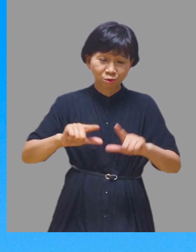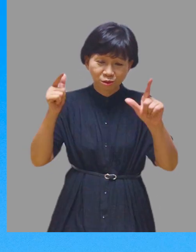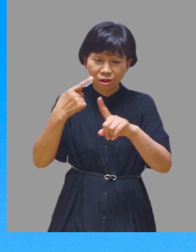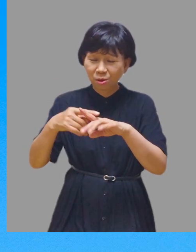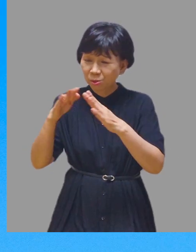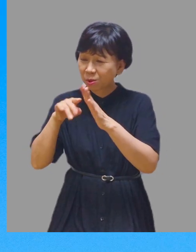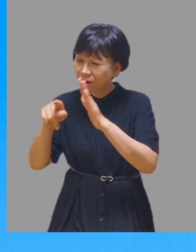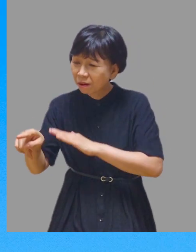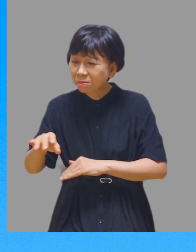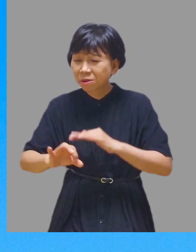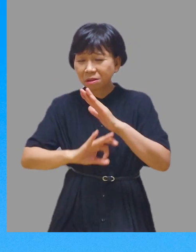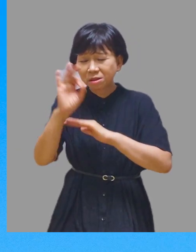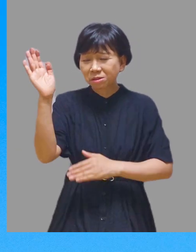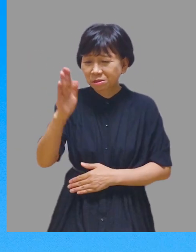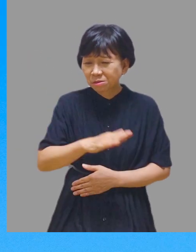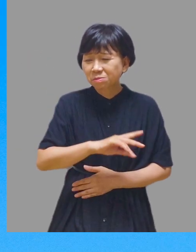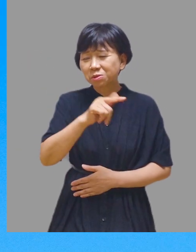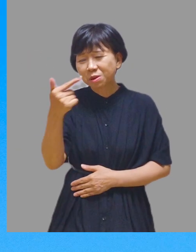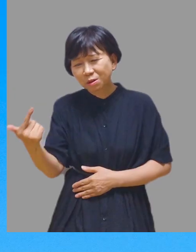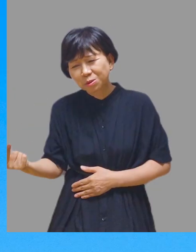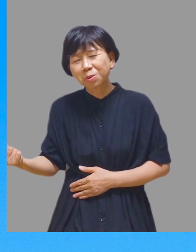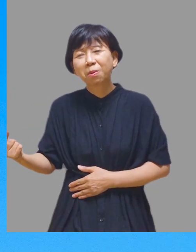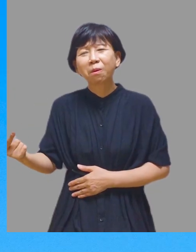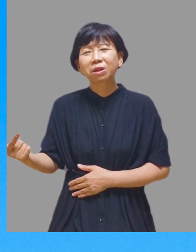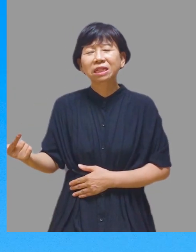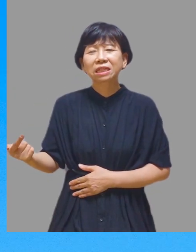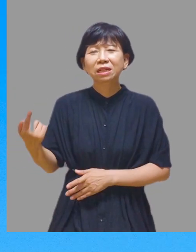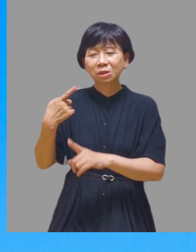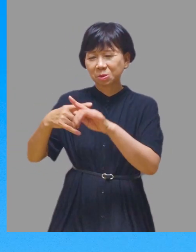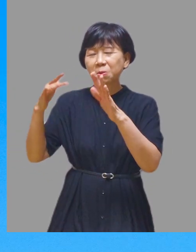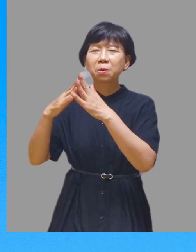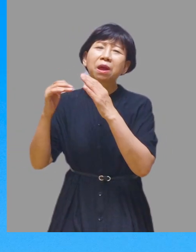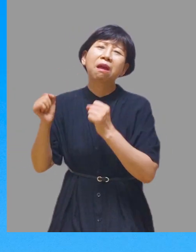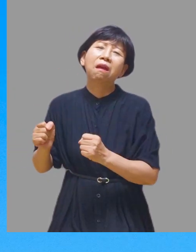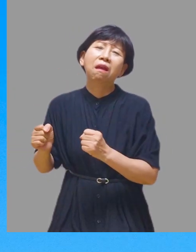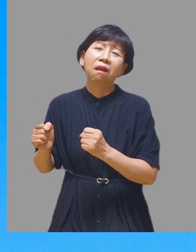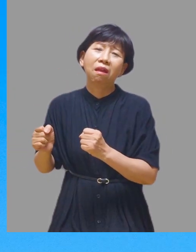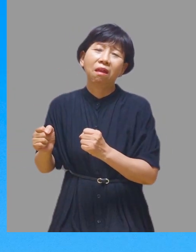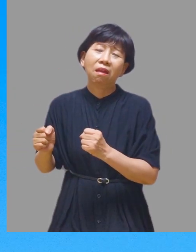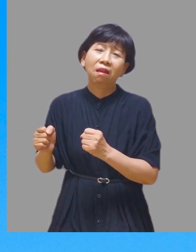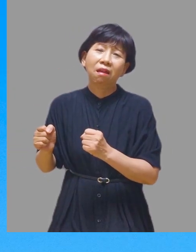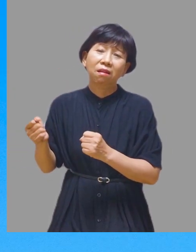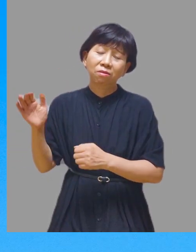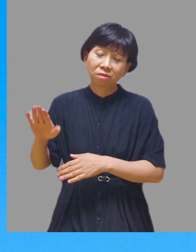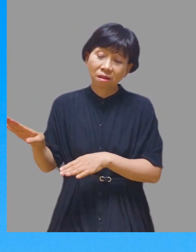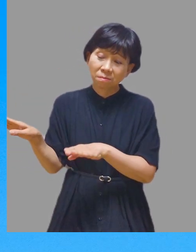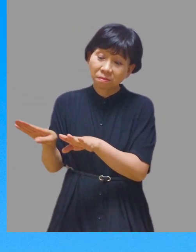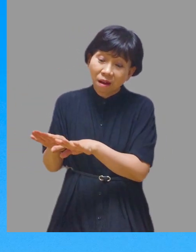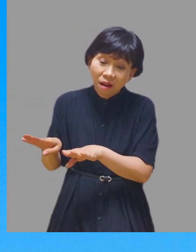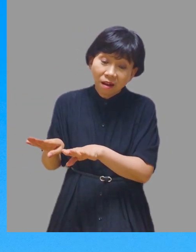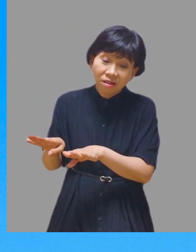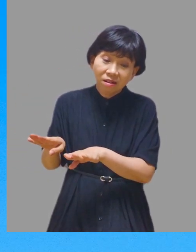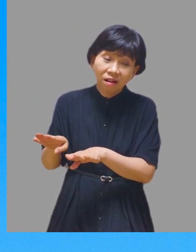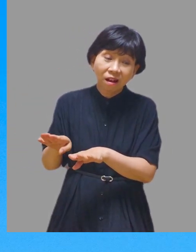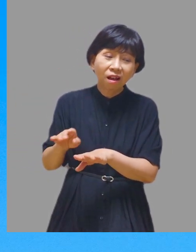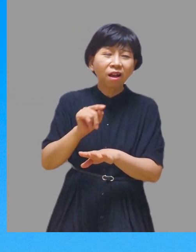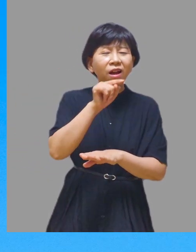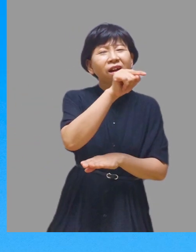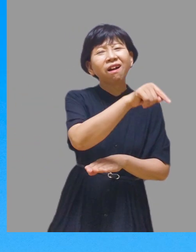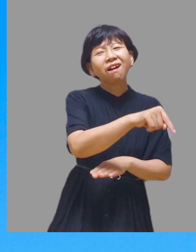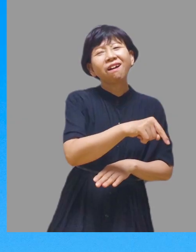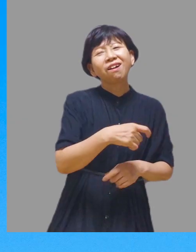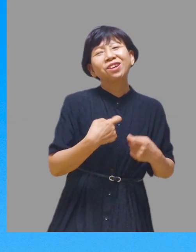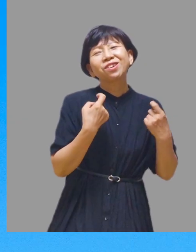오면 아침서부터 와서 매여있는 시간이 너무 길어. 교회 한 번 안 나오니까 이